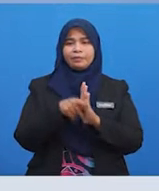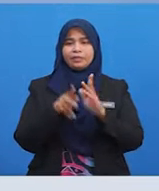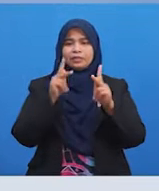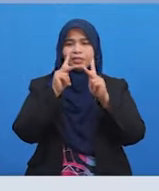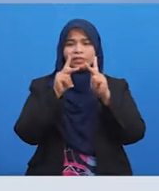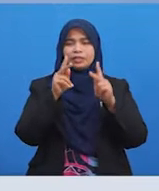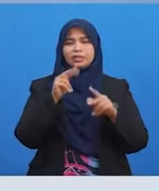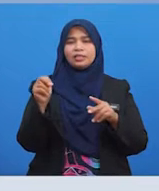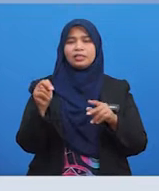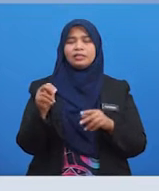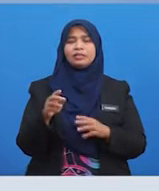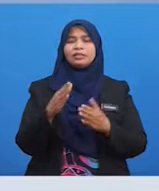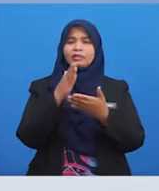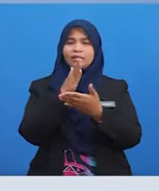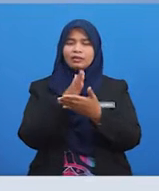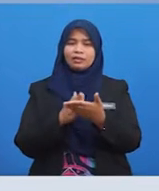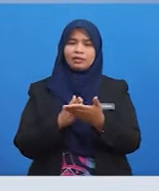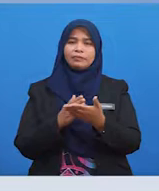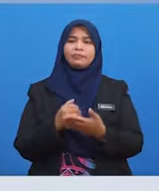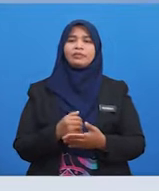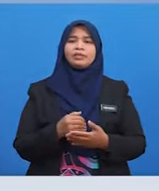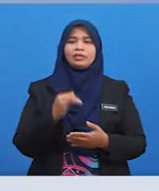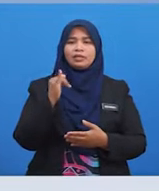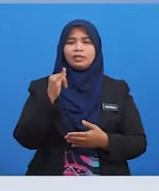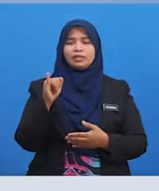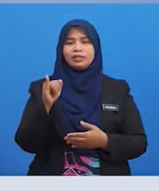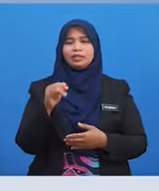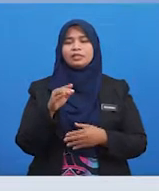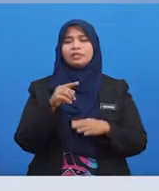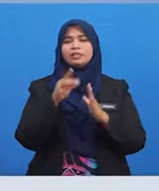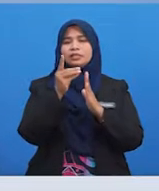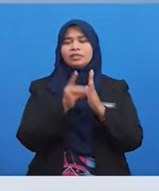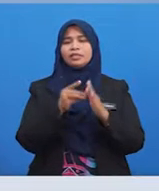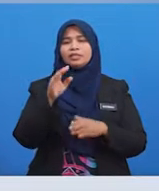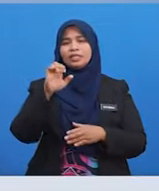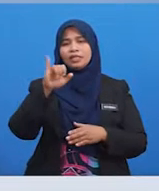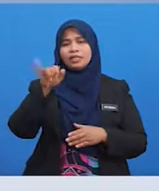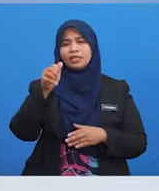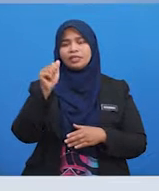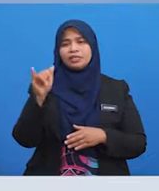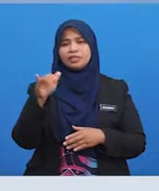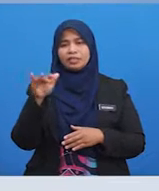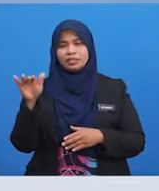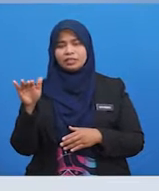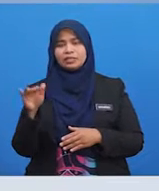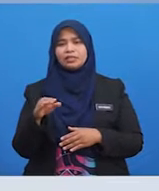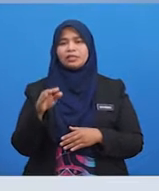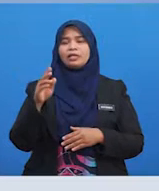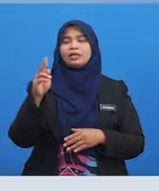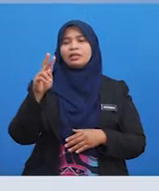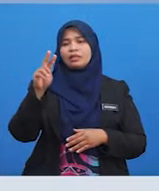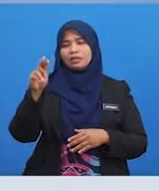perkataan tengah. Ia dieja ta,